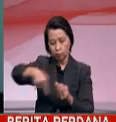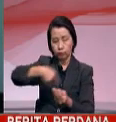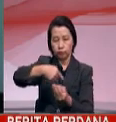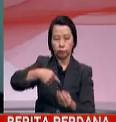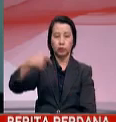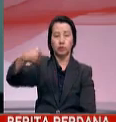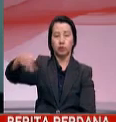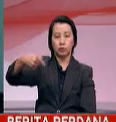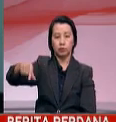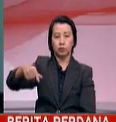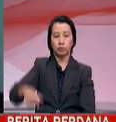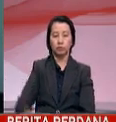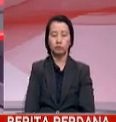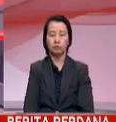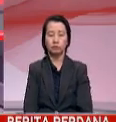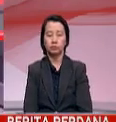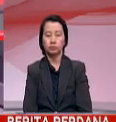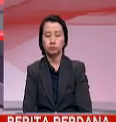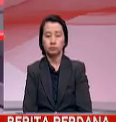kelayakan.